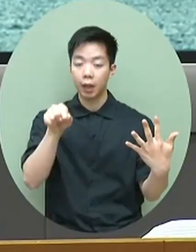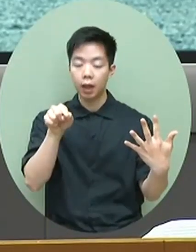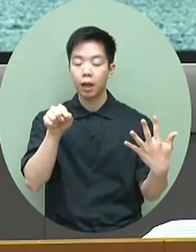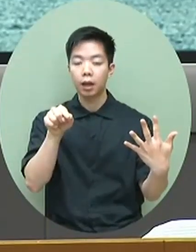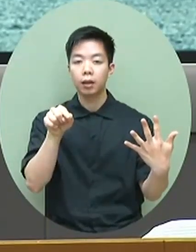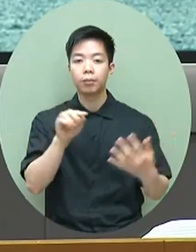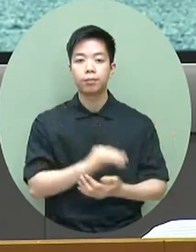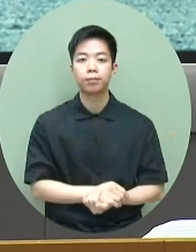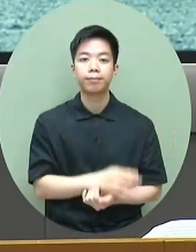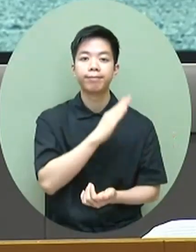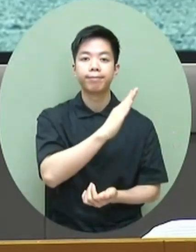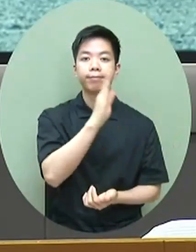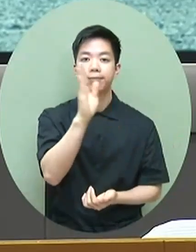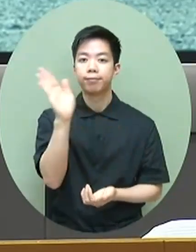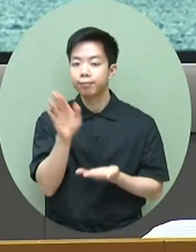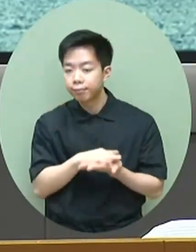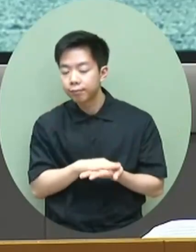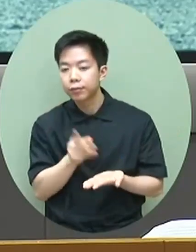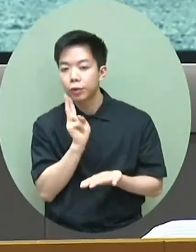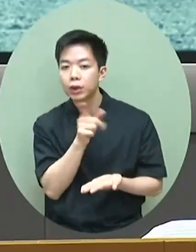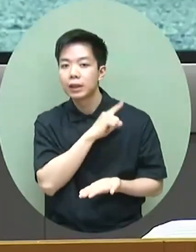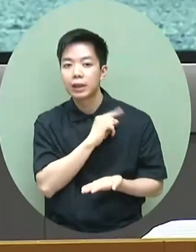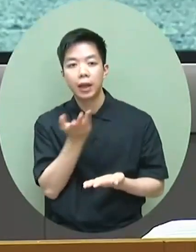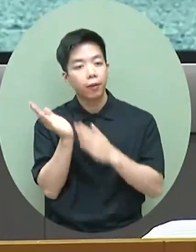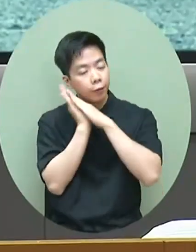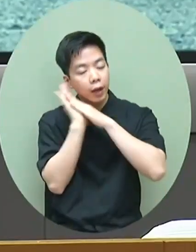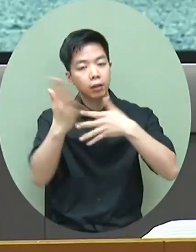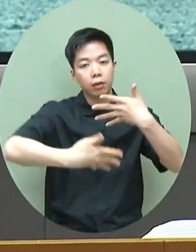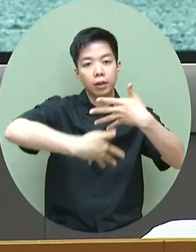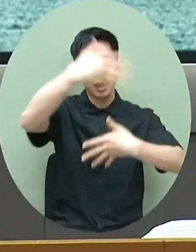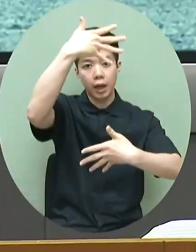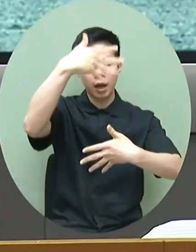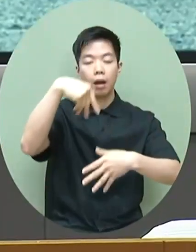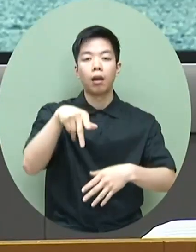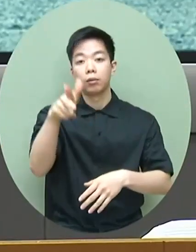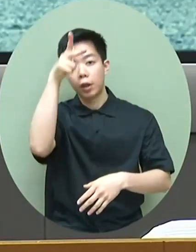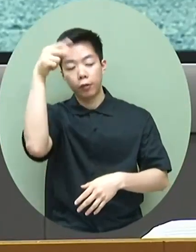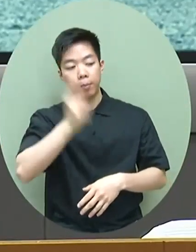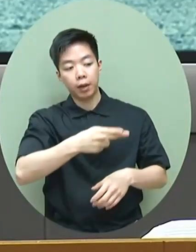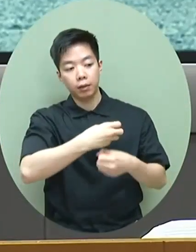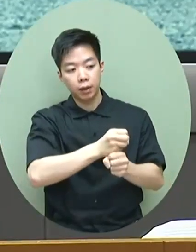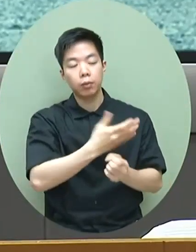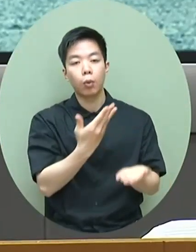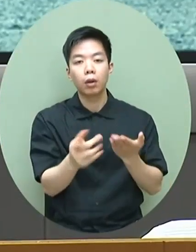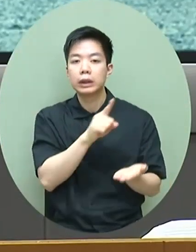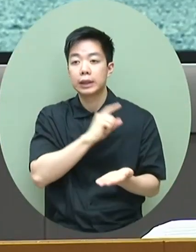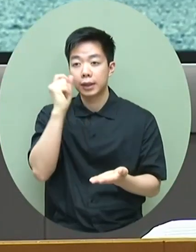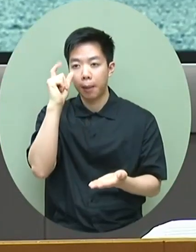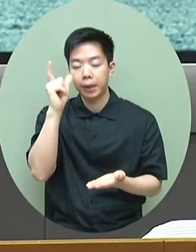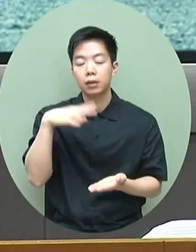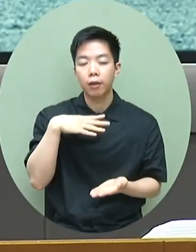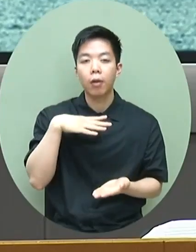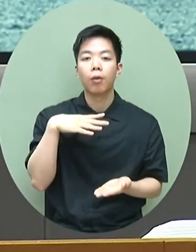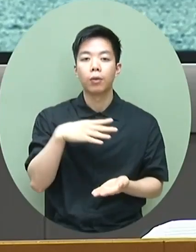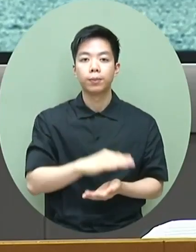係佢個大廈嗰度就係強檢啦，或者佢有啲特別原因係要做個核